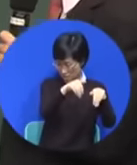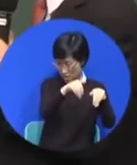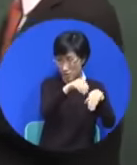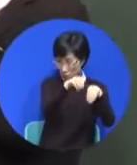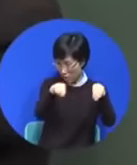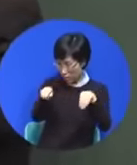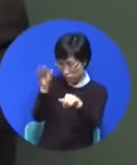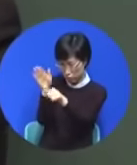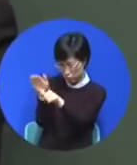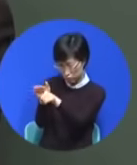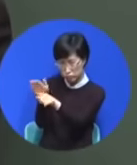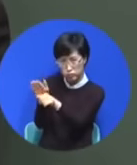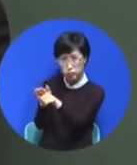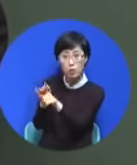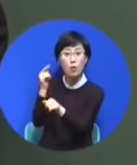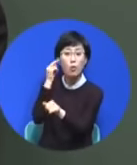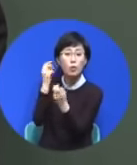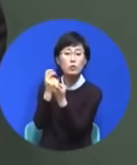엘리야를겠습니까